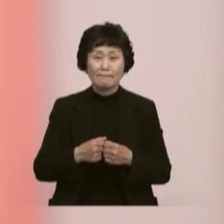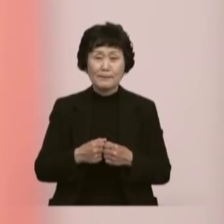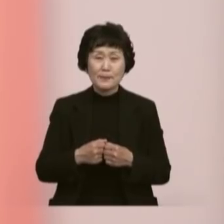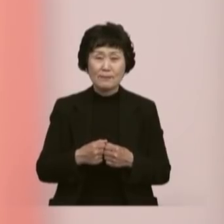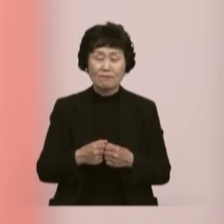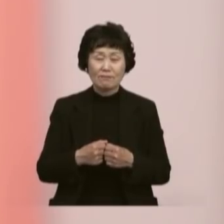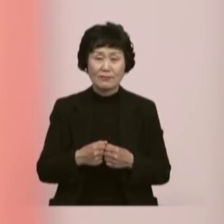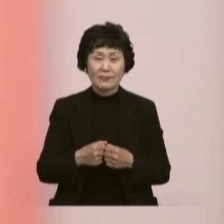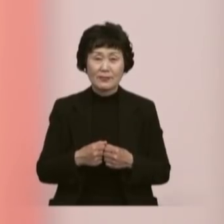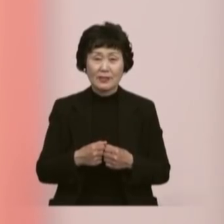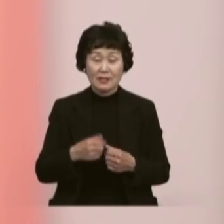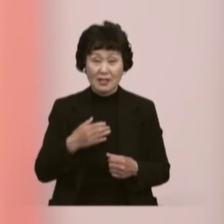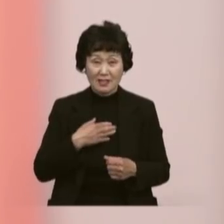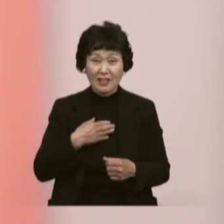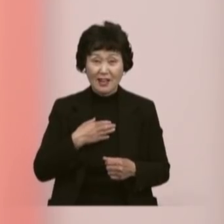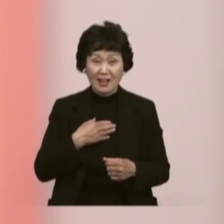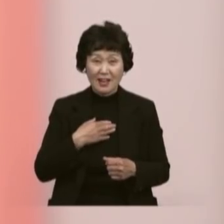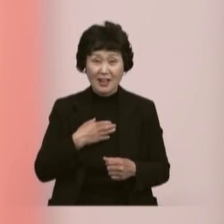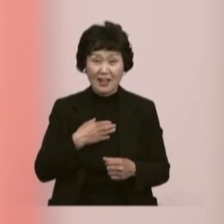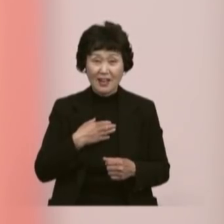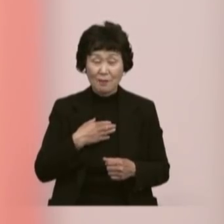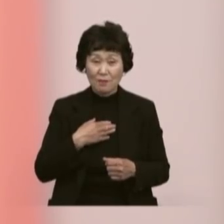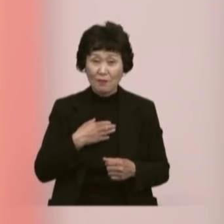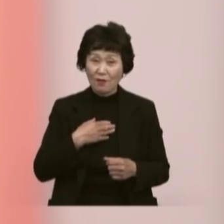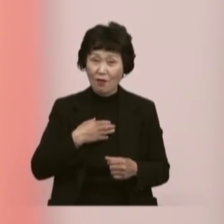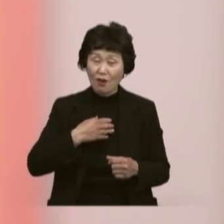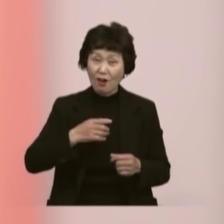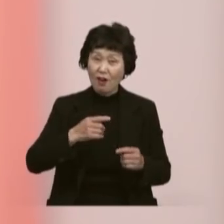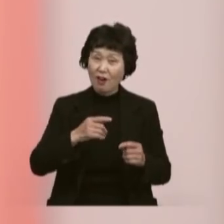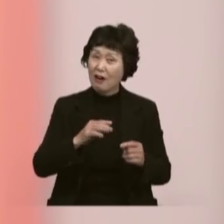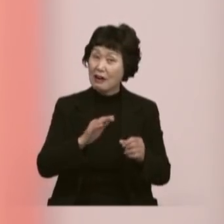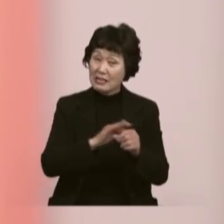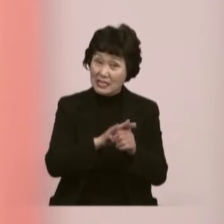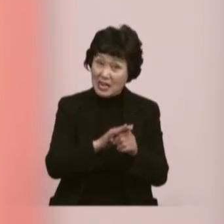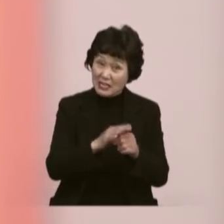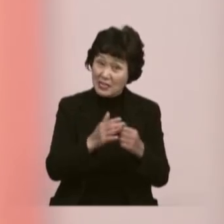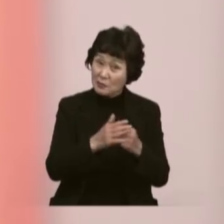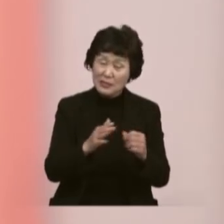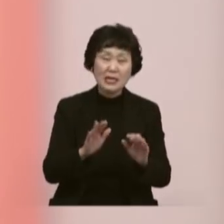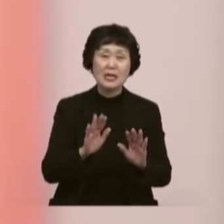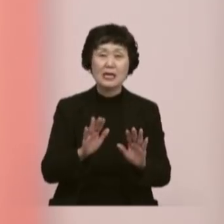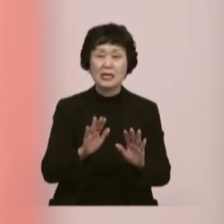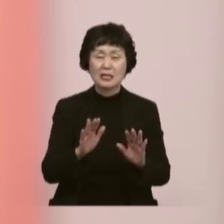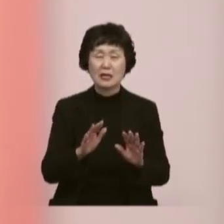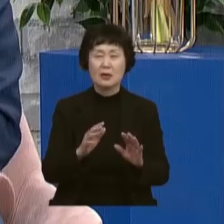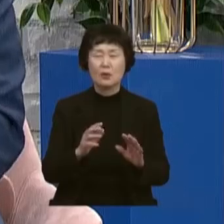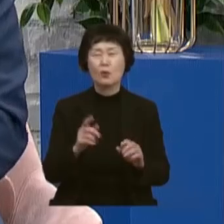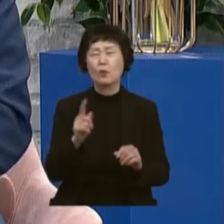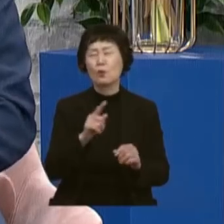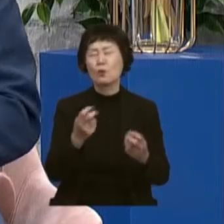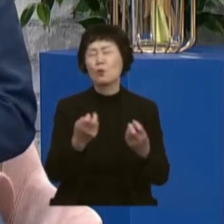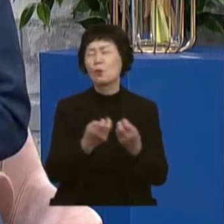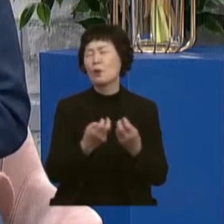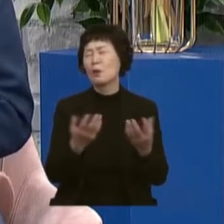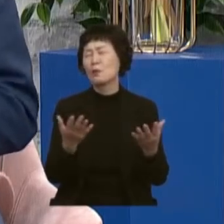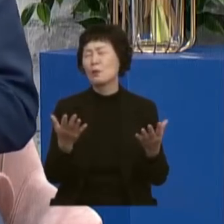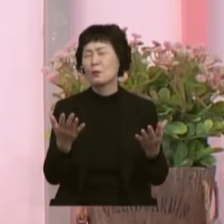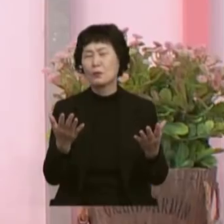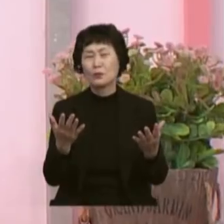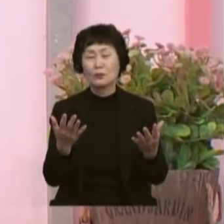뭐 제가 교회 가서 그 얘기하는데 뭐 사랑해서? 아니요. 방법이 없었어요. 방법이